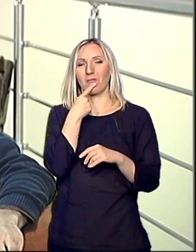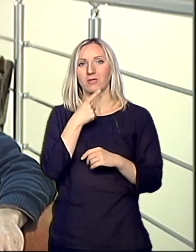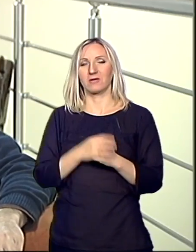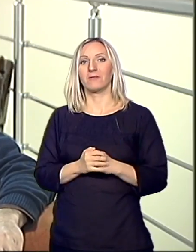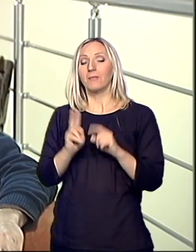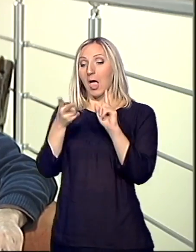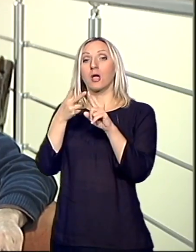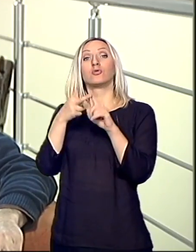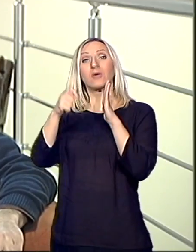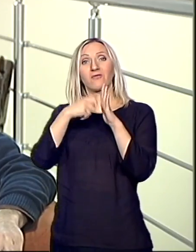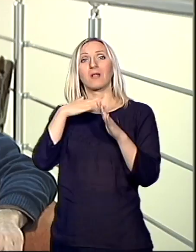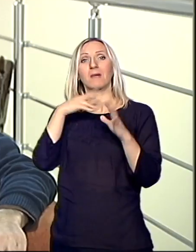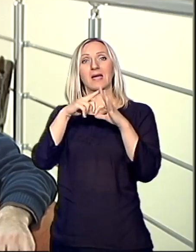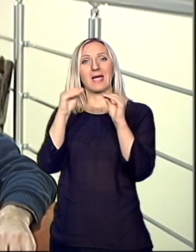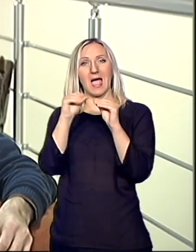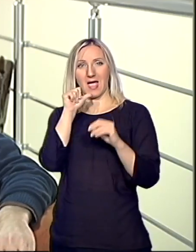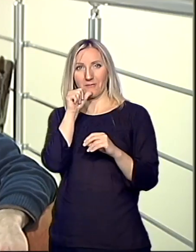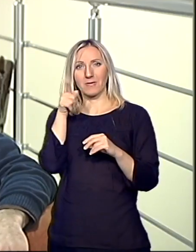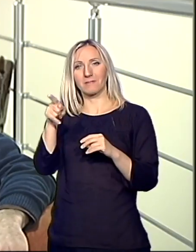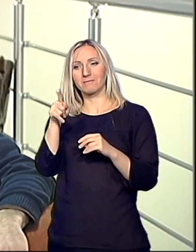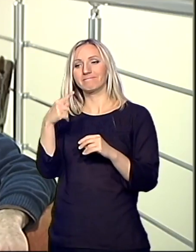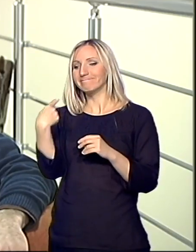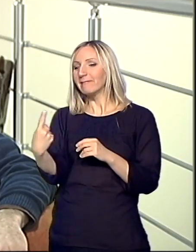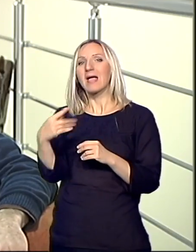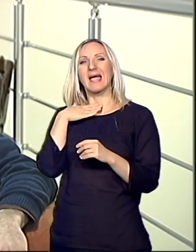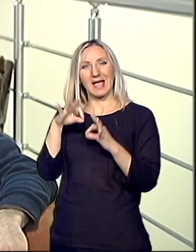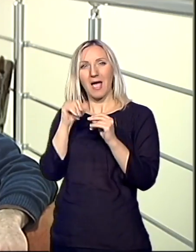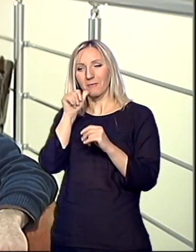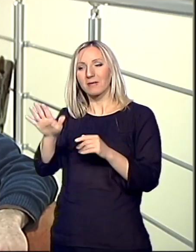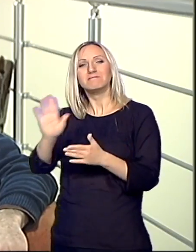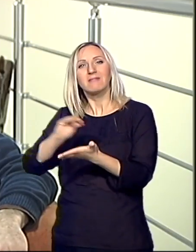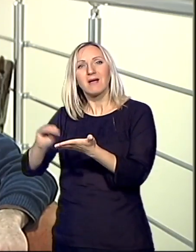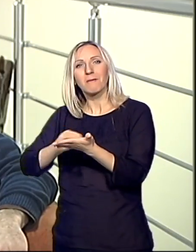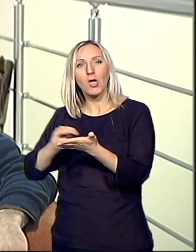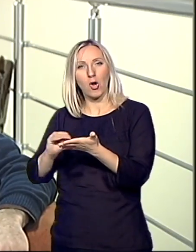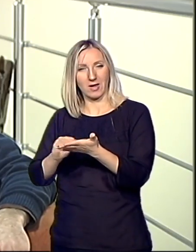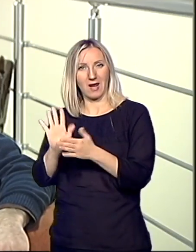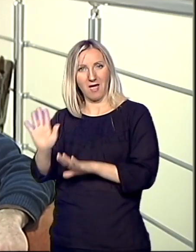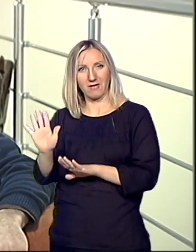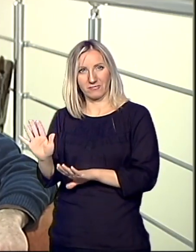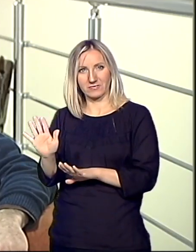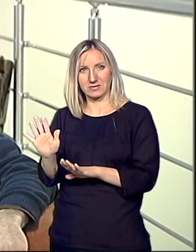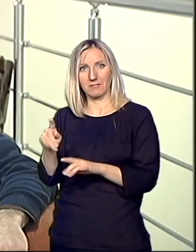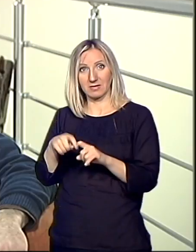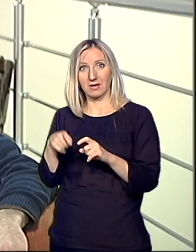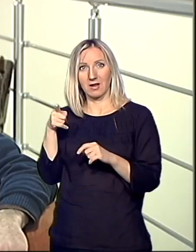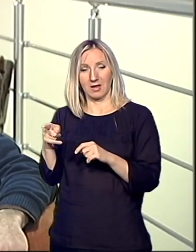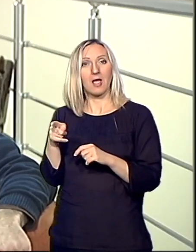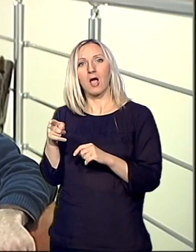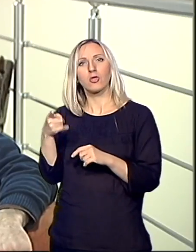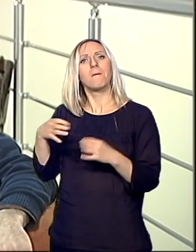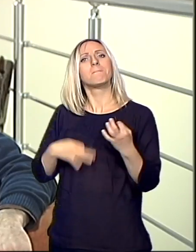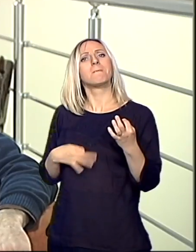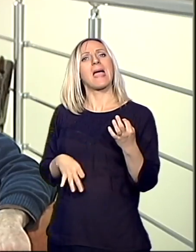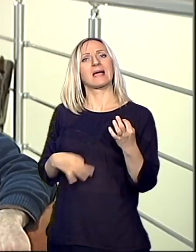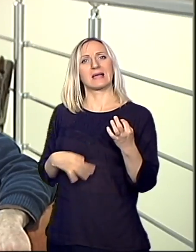Gabi i on je baziran na biografskom materijalu. On je snimen 87. takođe izvan Hollywooda, dakle, meksička